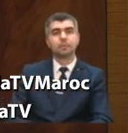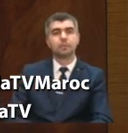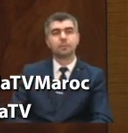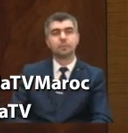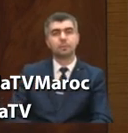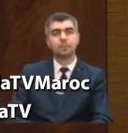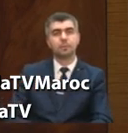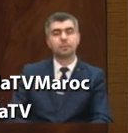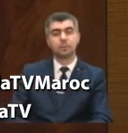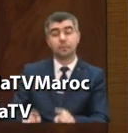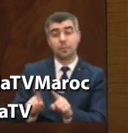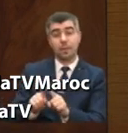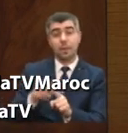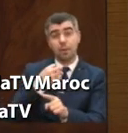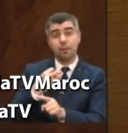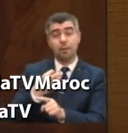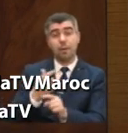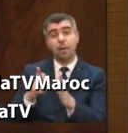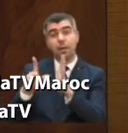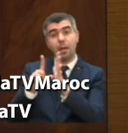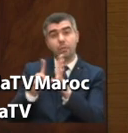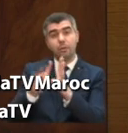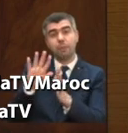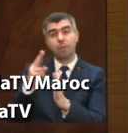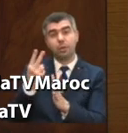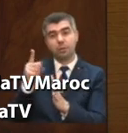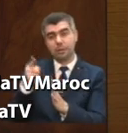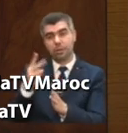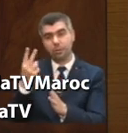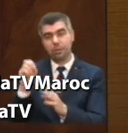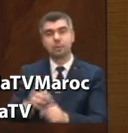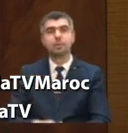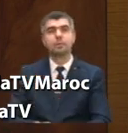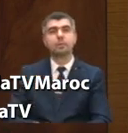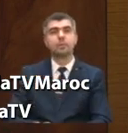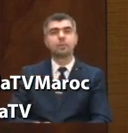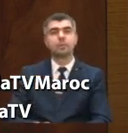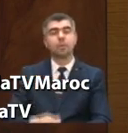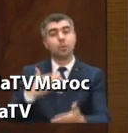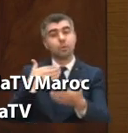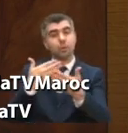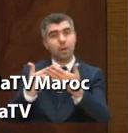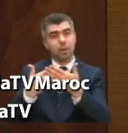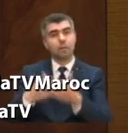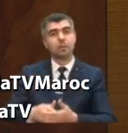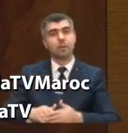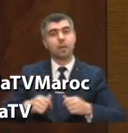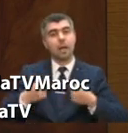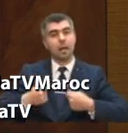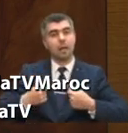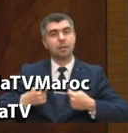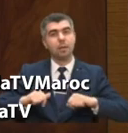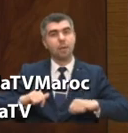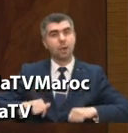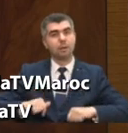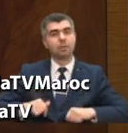في المرسوم التطبيقي ديال القانون 25/20. إذن شكرا سيد الرئيس.